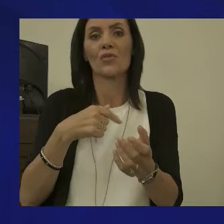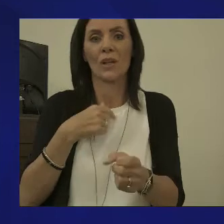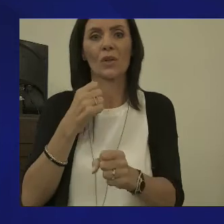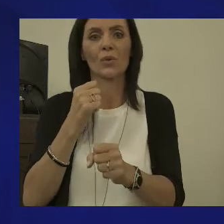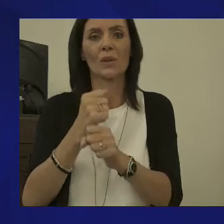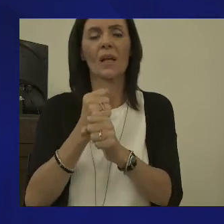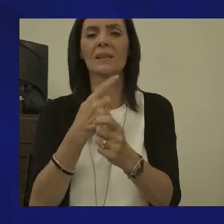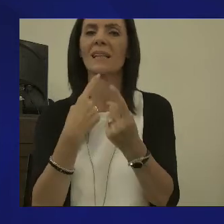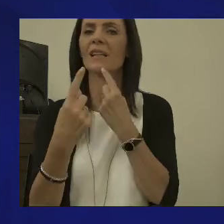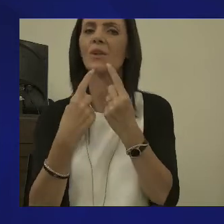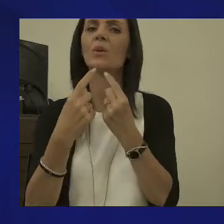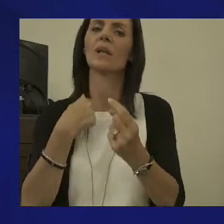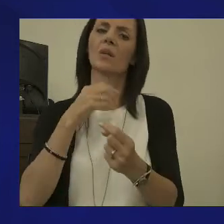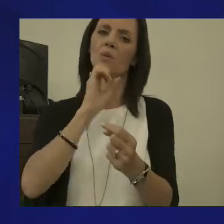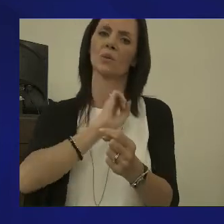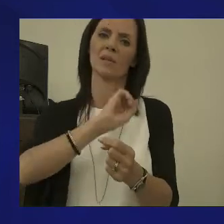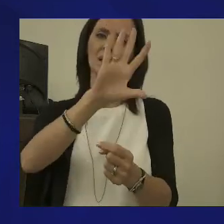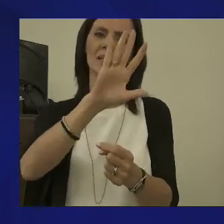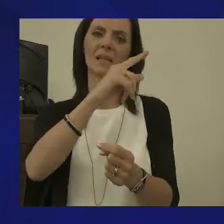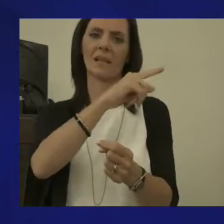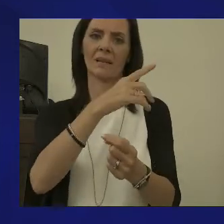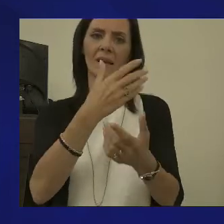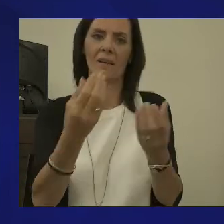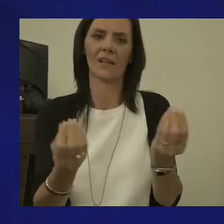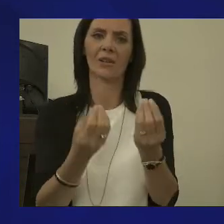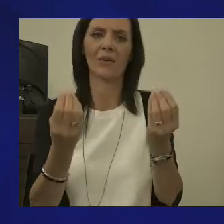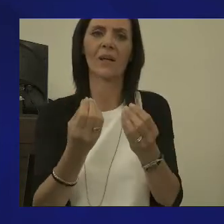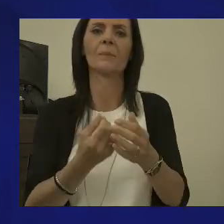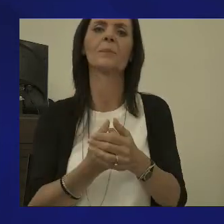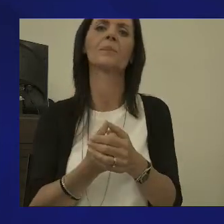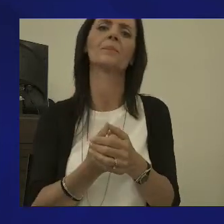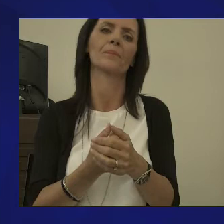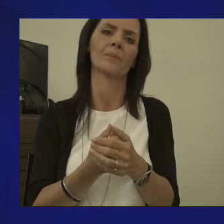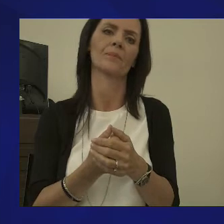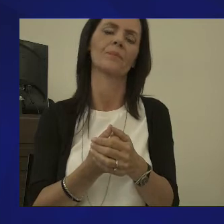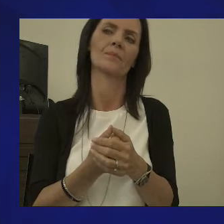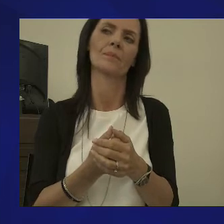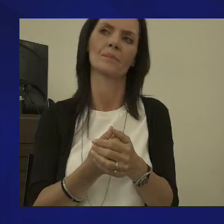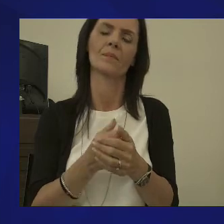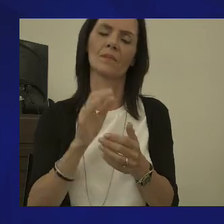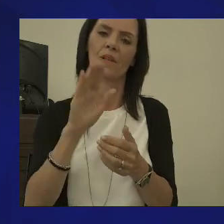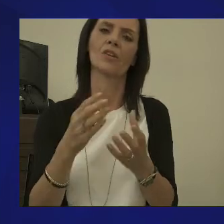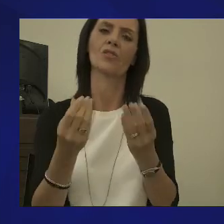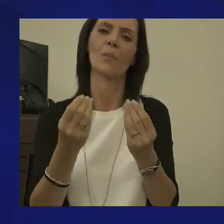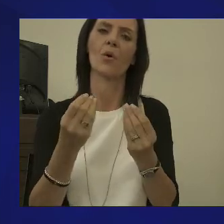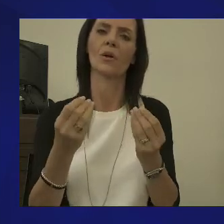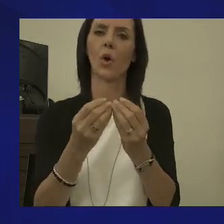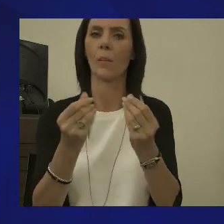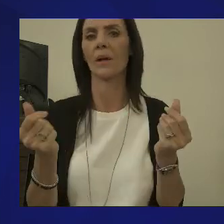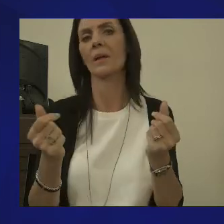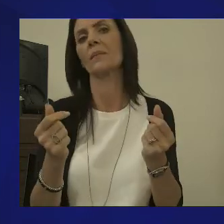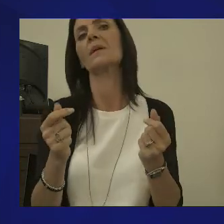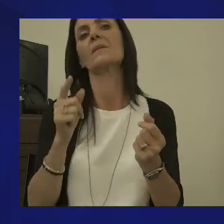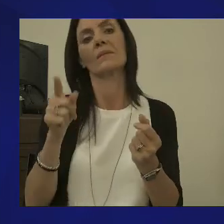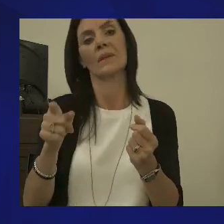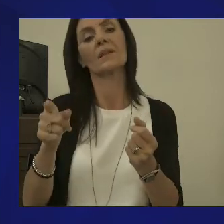דיון. פרוגרמות, נציג את כל הממצאים, יש הרבה מאוד חומרים. אז זה עוד יותר מחייב